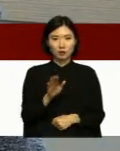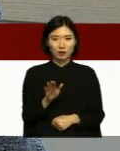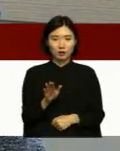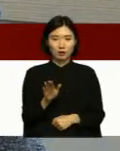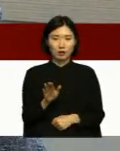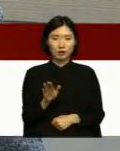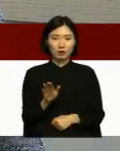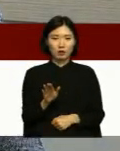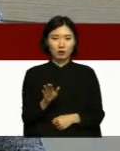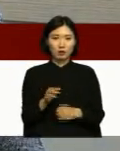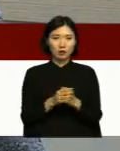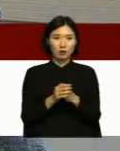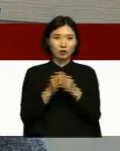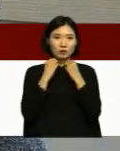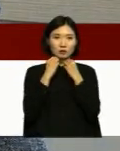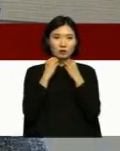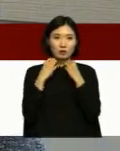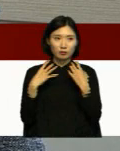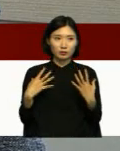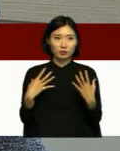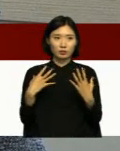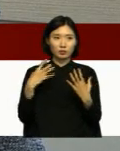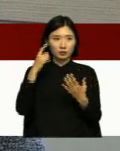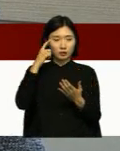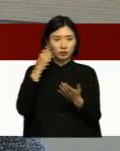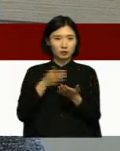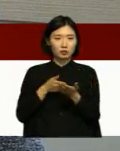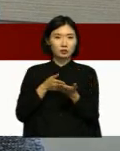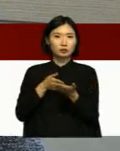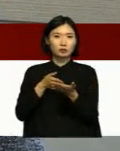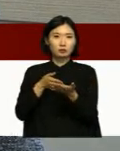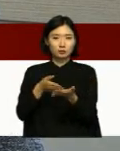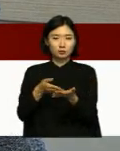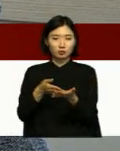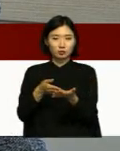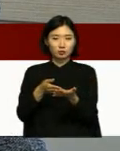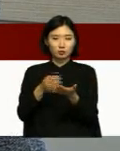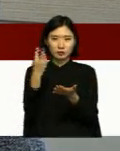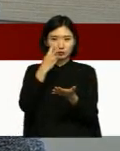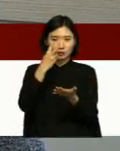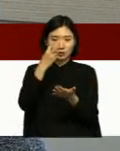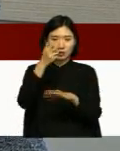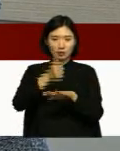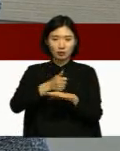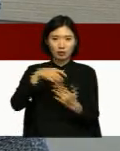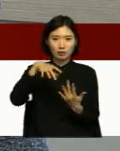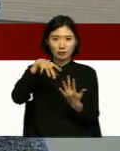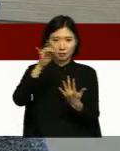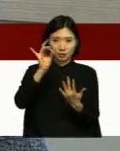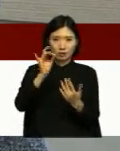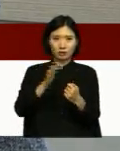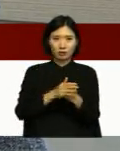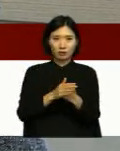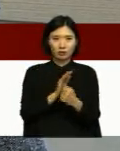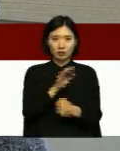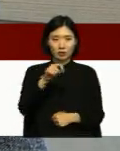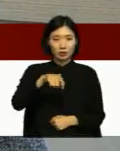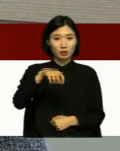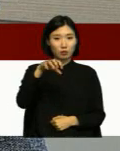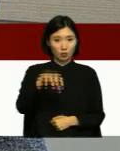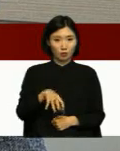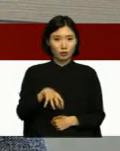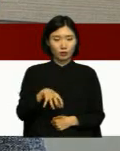해가지고 그 응모 사업에 응모를 했습니다. 그래서 심사를 거쳐서 저희가 선정이 됐기 때문에 저희로서는 진짜 이